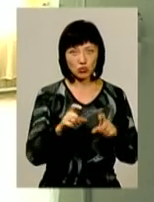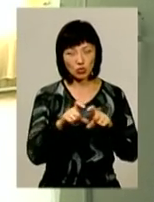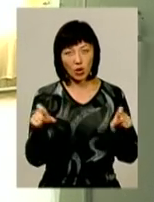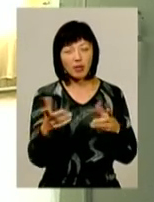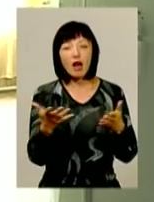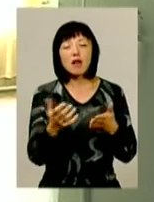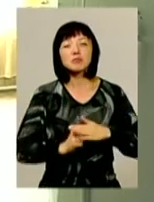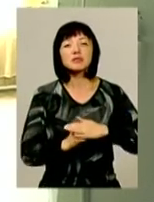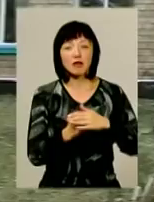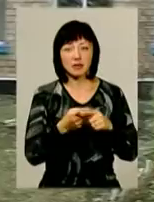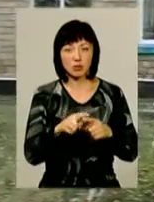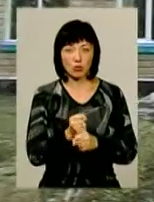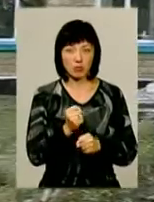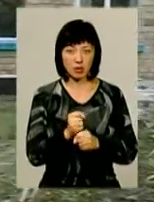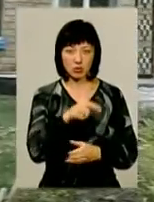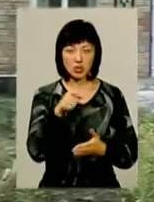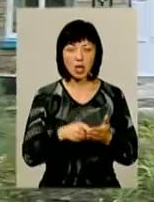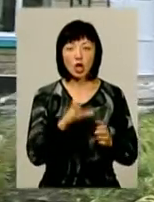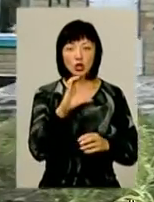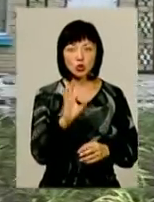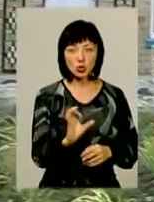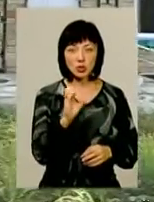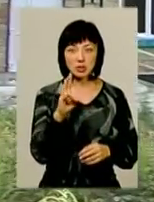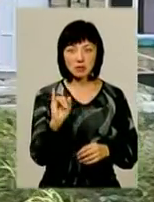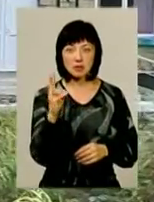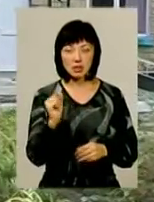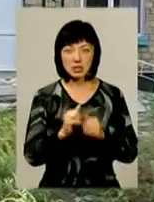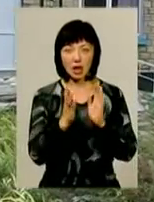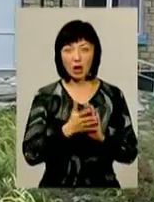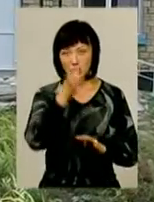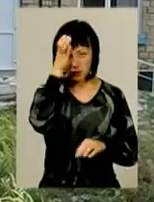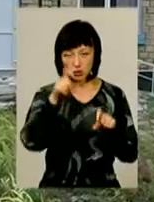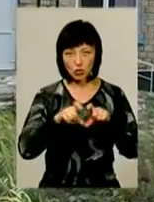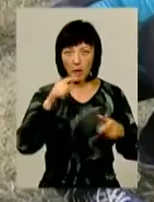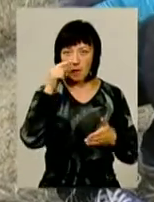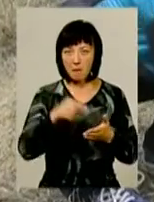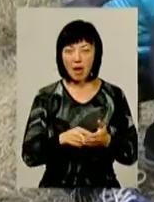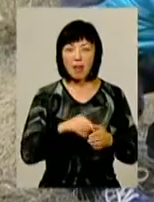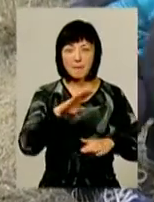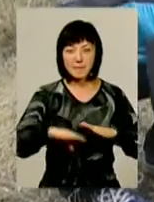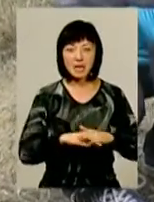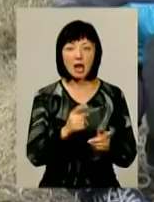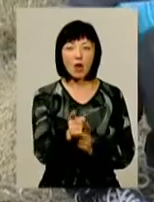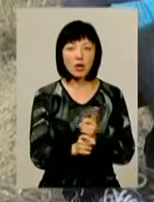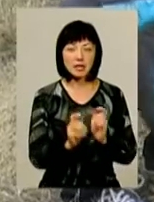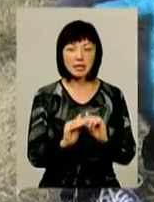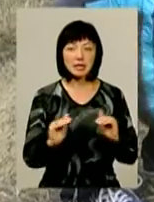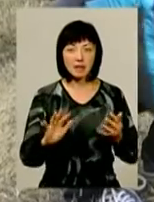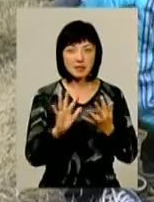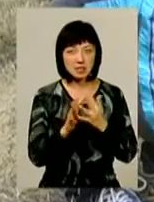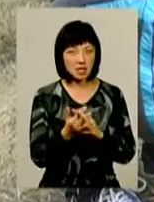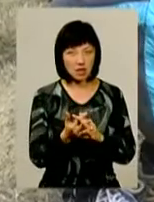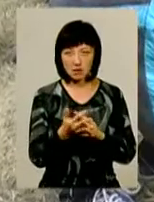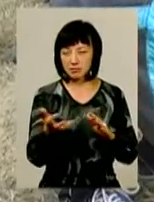яких підставах взагалі це робилося. Соснівська загальноосвітня школа – одна з тих, яка попала під реорганізацію, бо дітей в селі